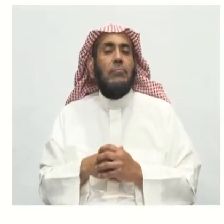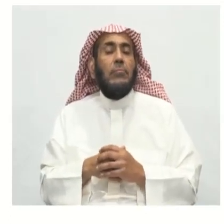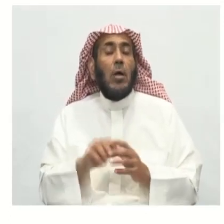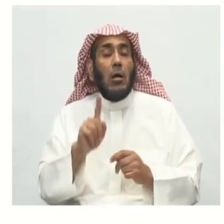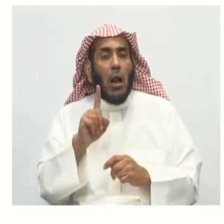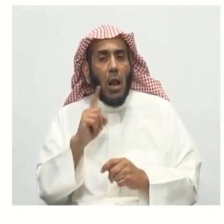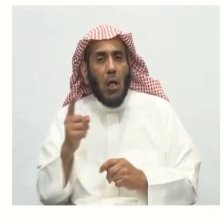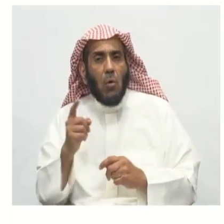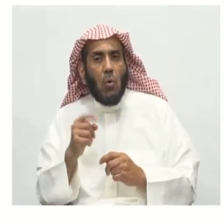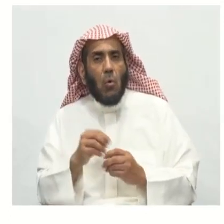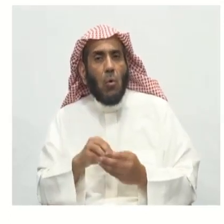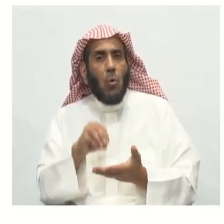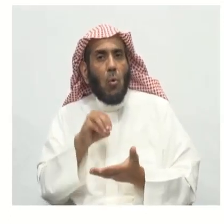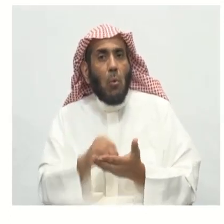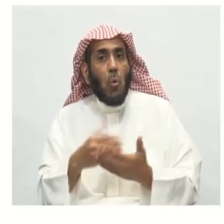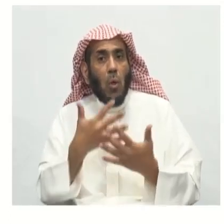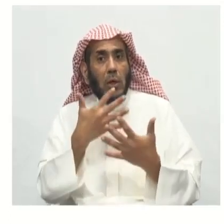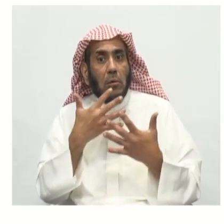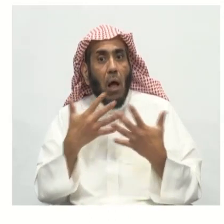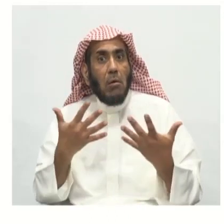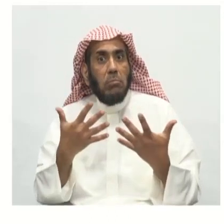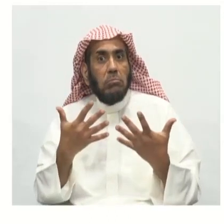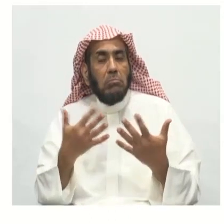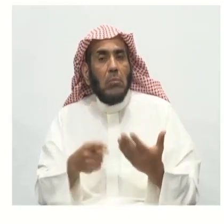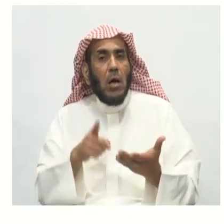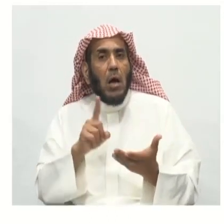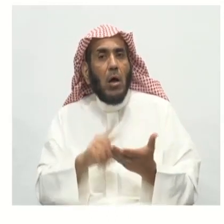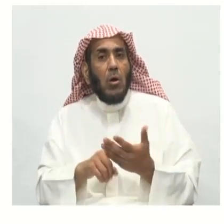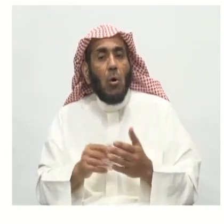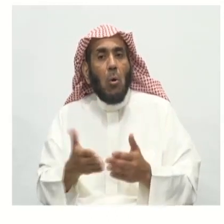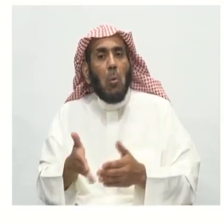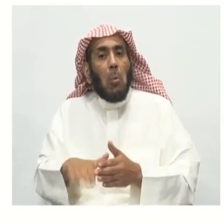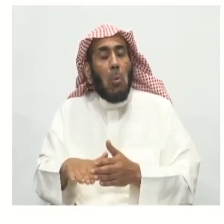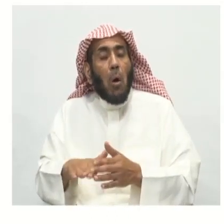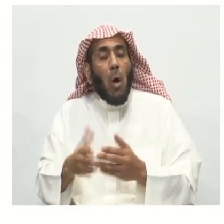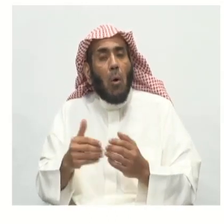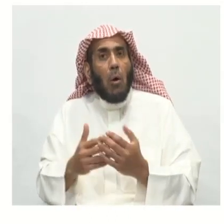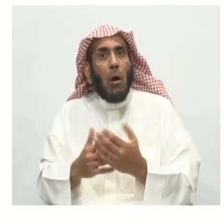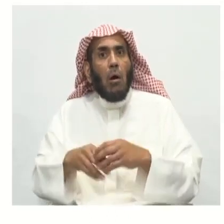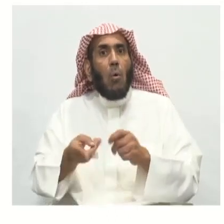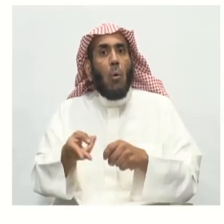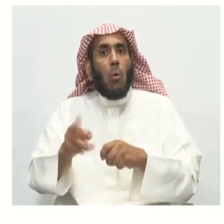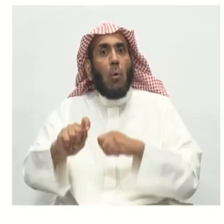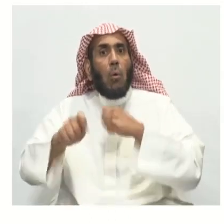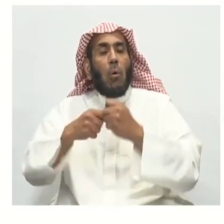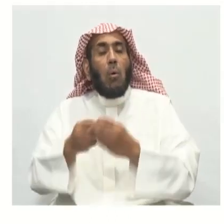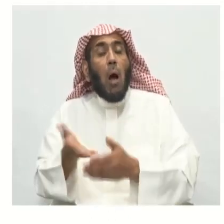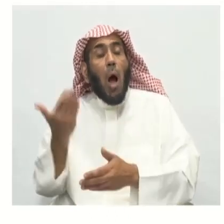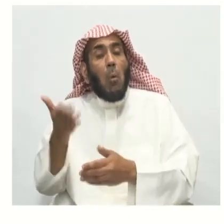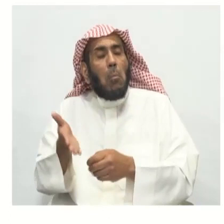لاحظوا وموضع التعجب ان يحيا الحوت وهو ماذا قد